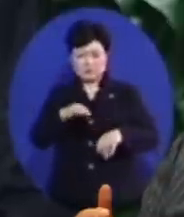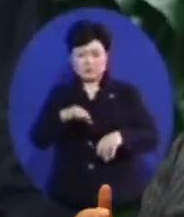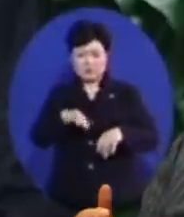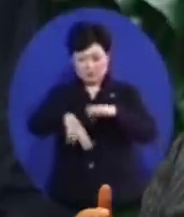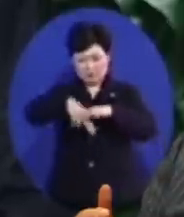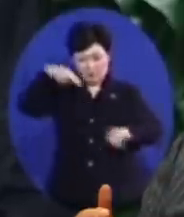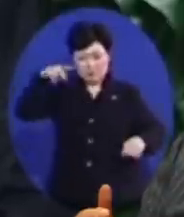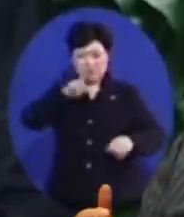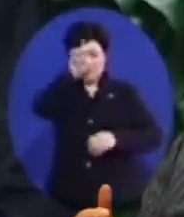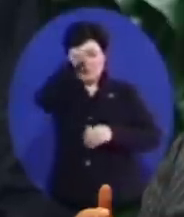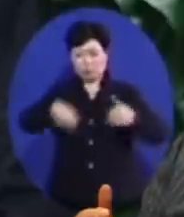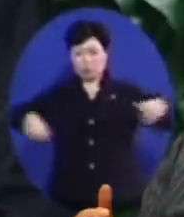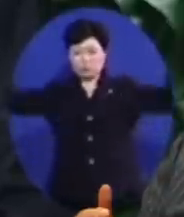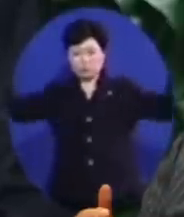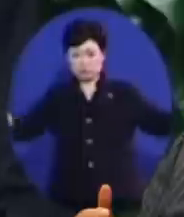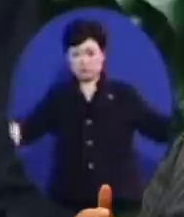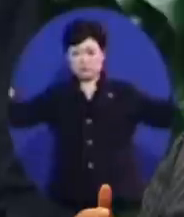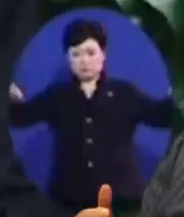알몽둥이 독수리가 됩니다.